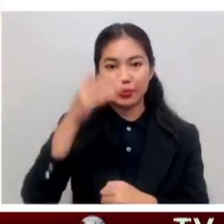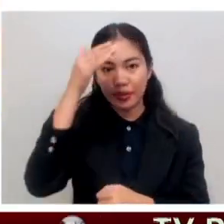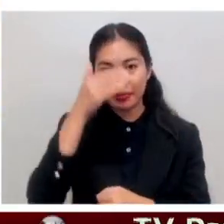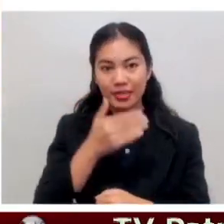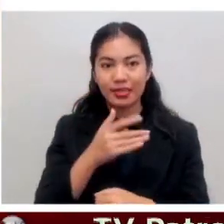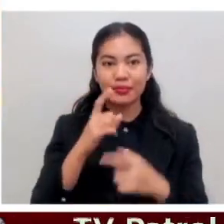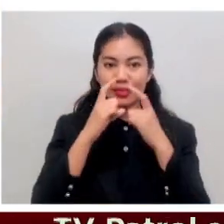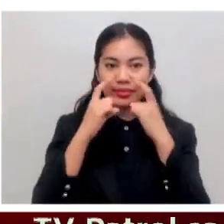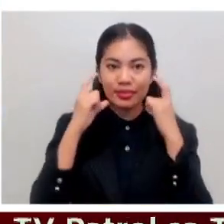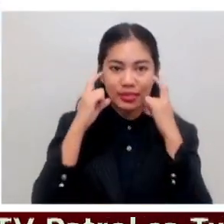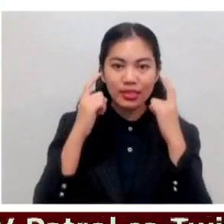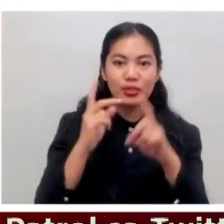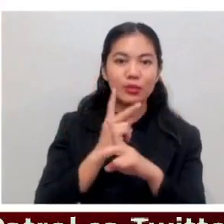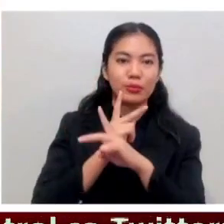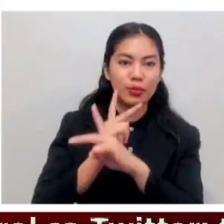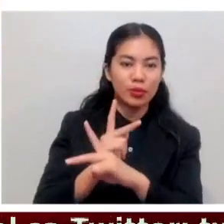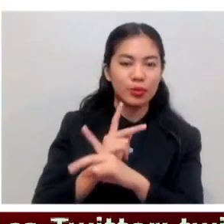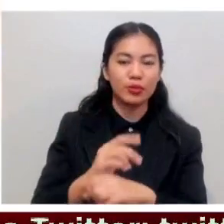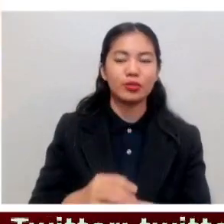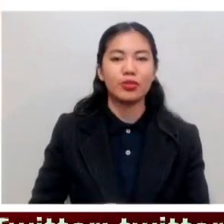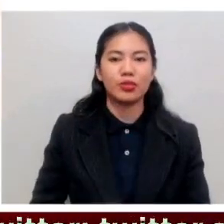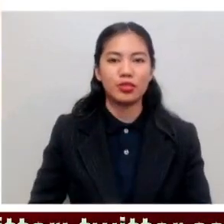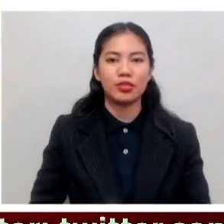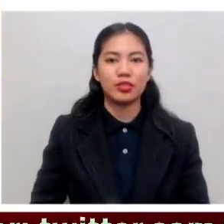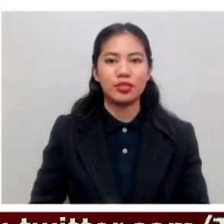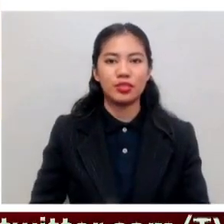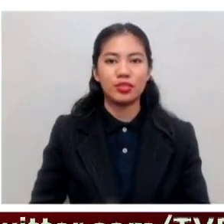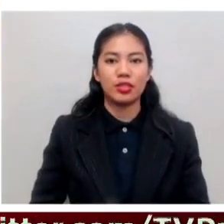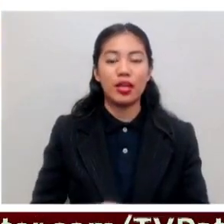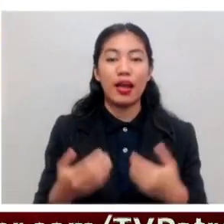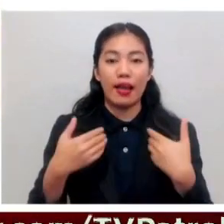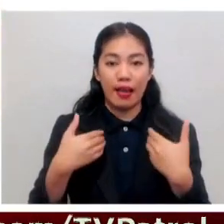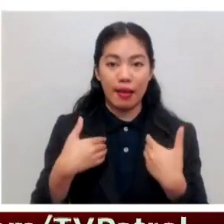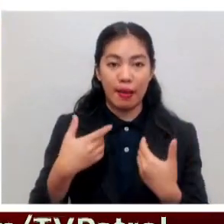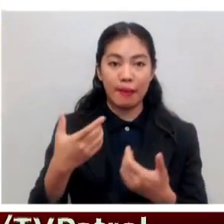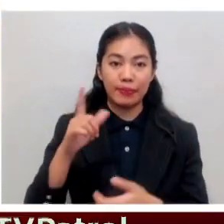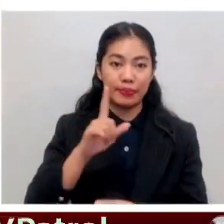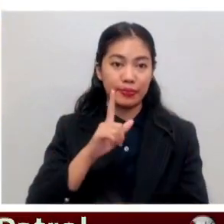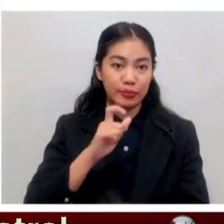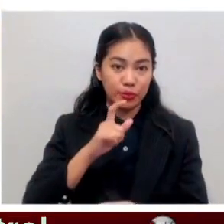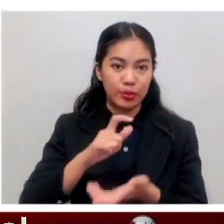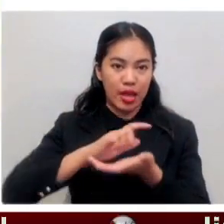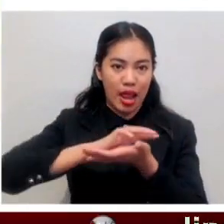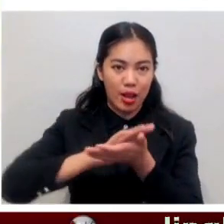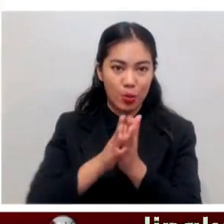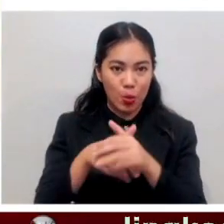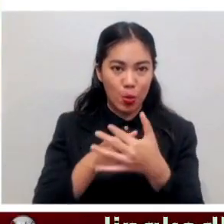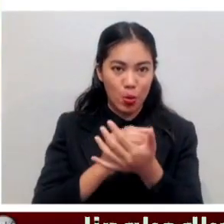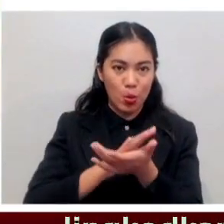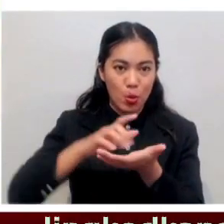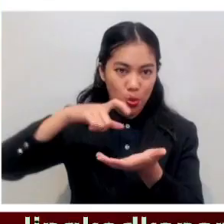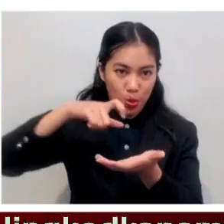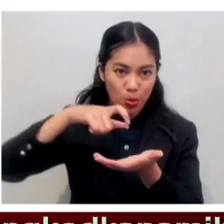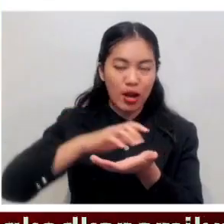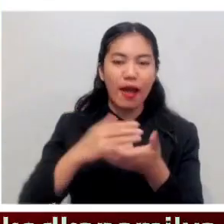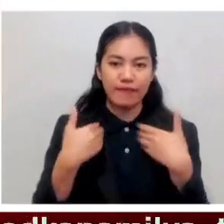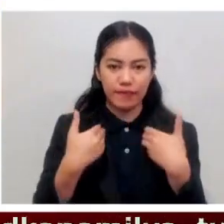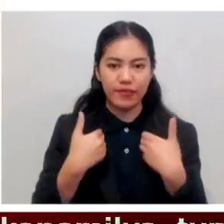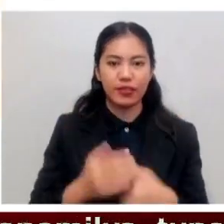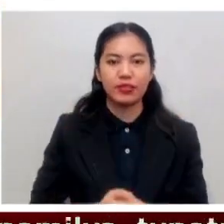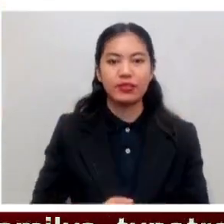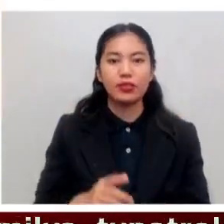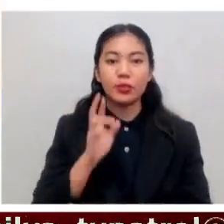shield para maproteksyon na naman sila. Tapos ibawang kami alcohol lagi. Kahit sa mga kainan, pwede na rin mag-dine-in ang mga